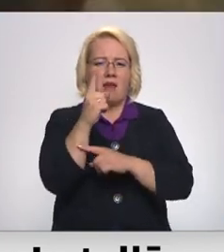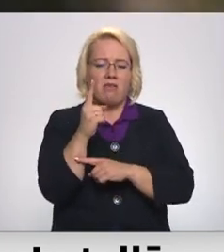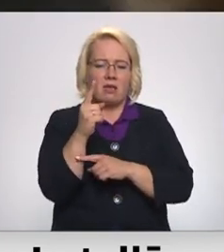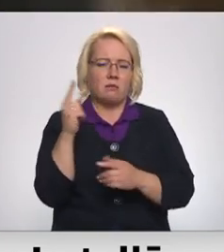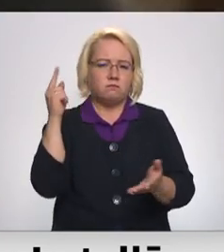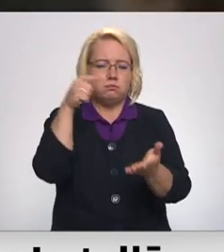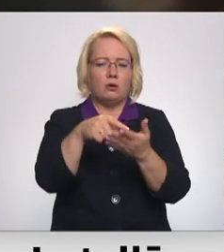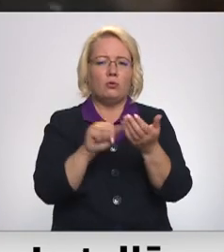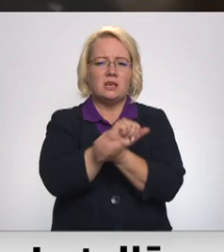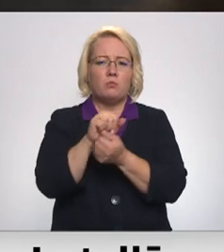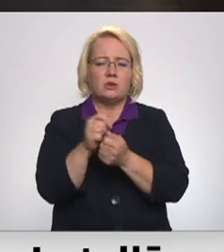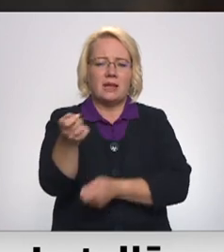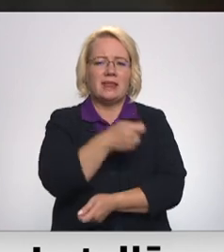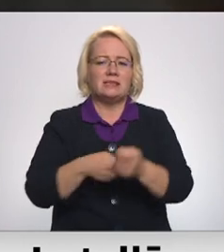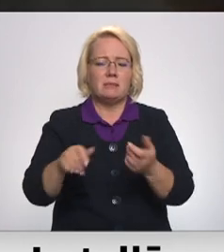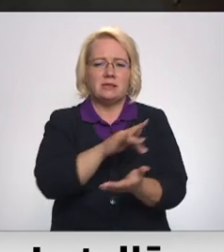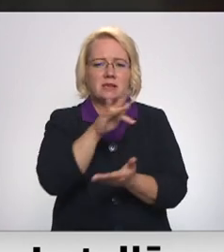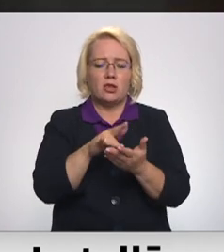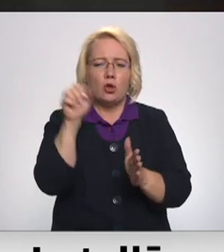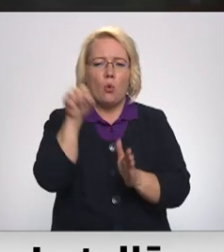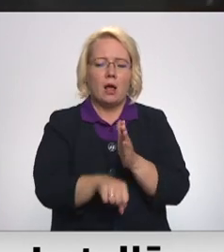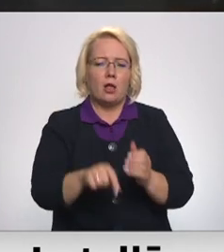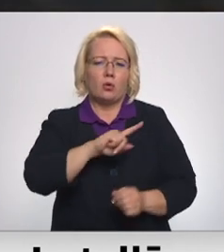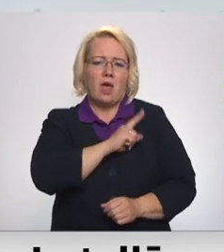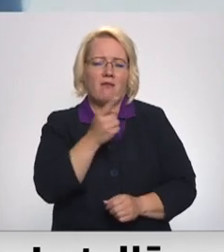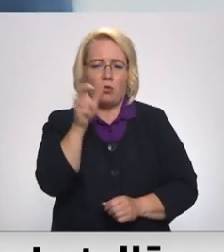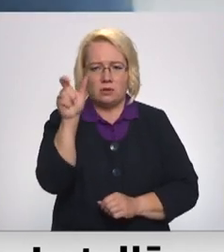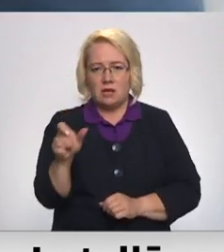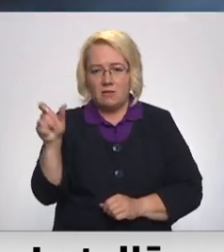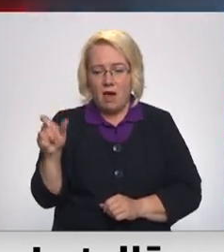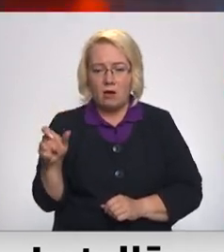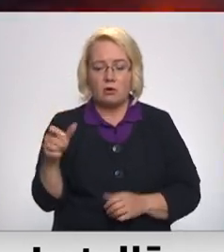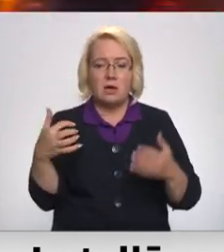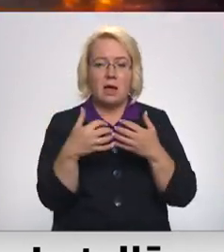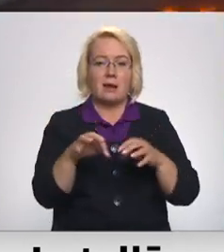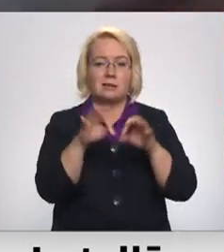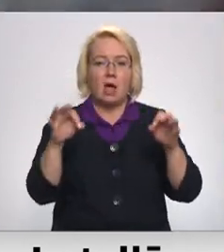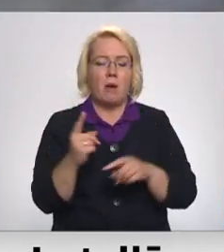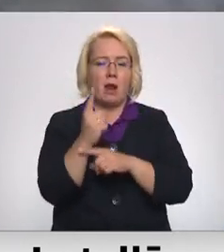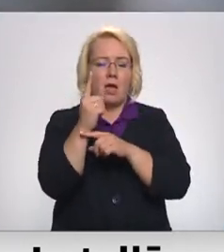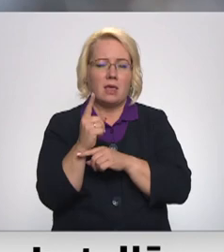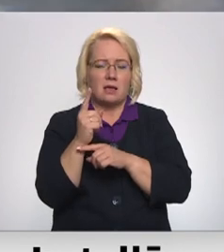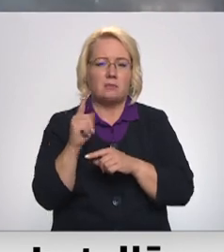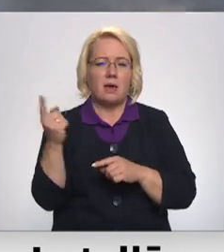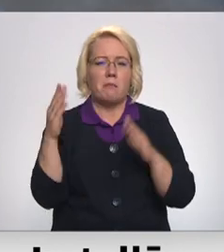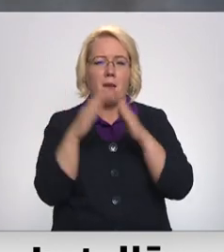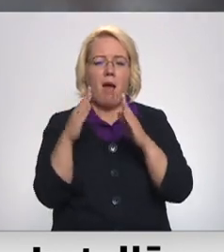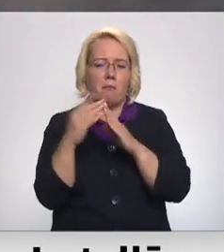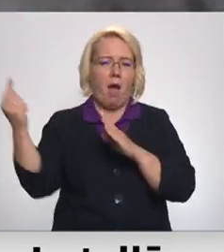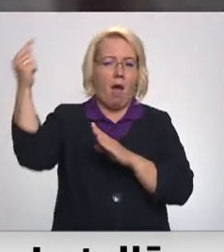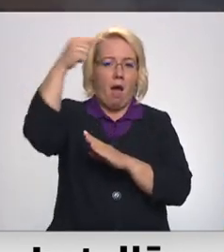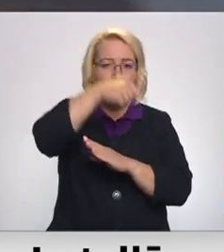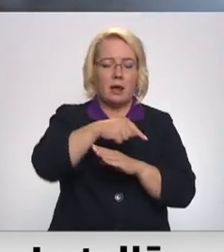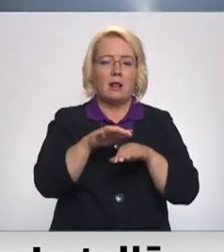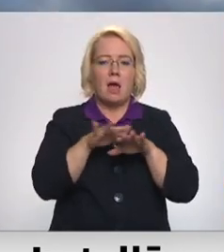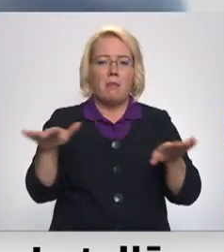izpostīja tirdzniecības centru, nogalinot un ievainojot apmeklētājus. Kara sākumā raķetes lidoja pāri ģimenes mājai. Lai